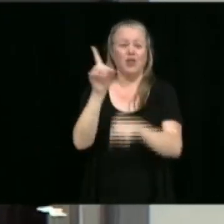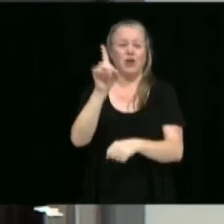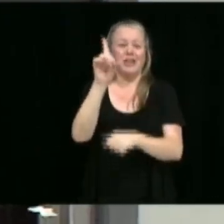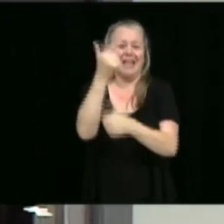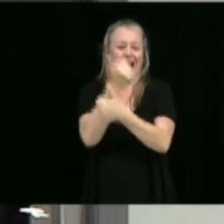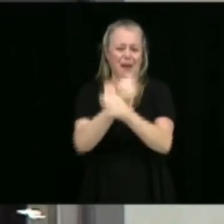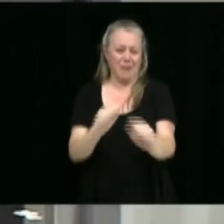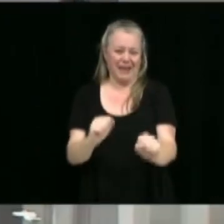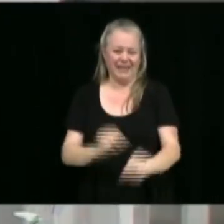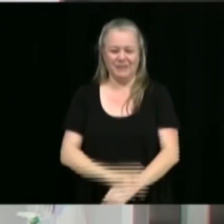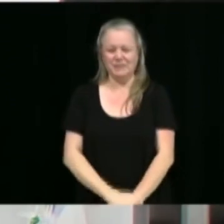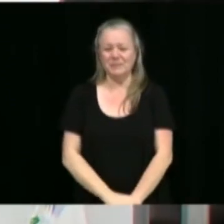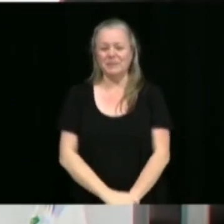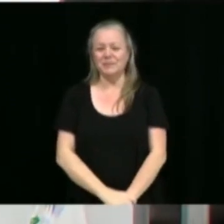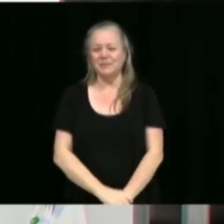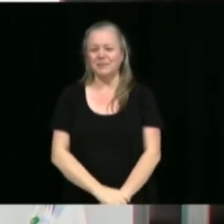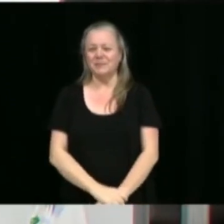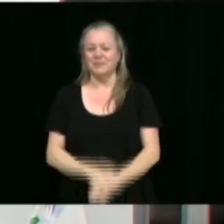Liberté.